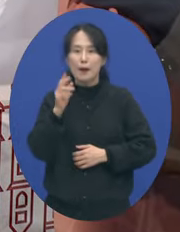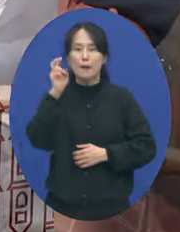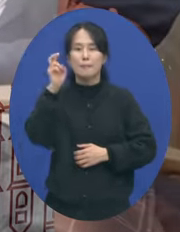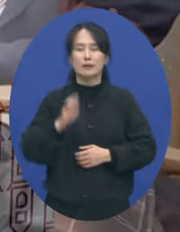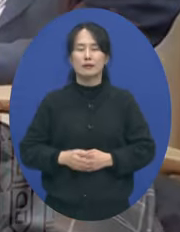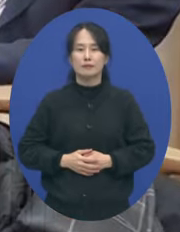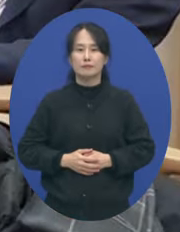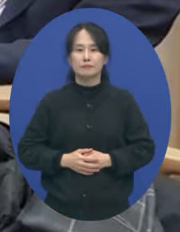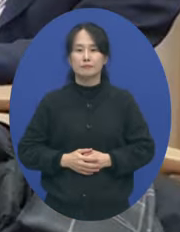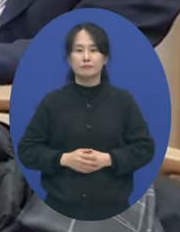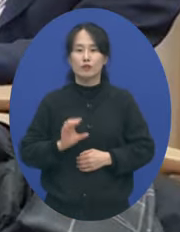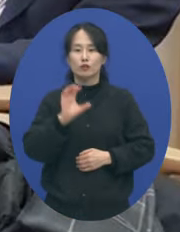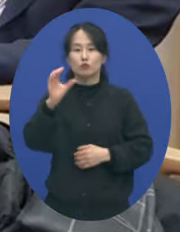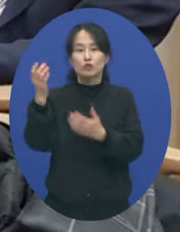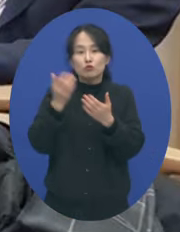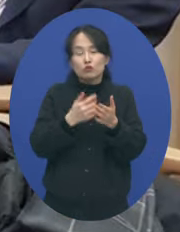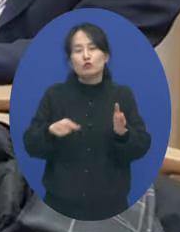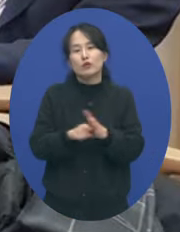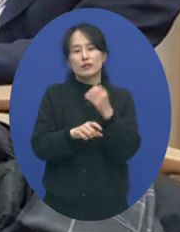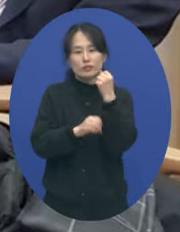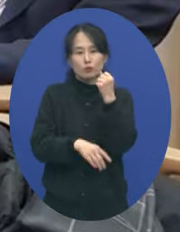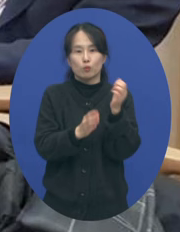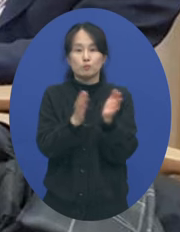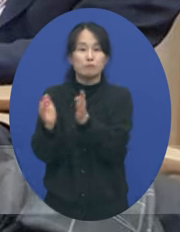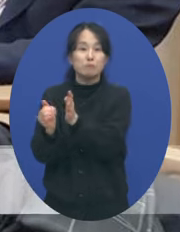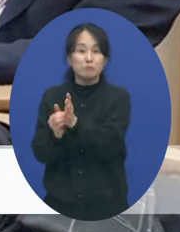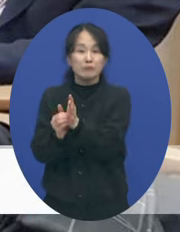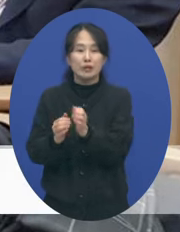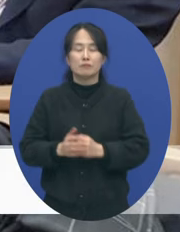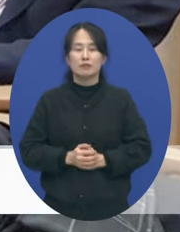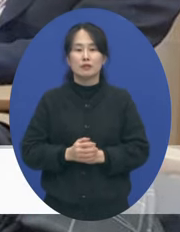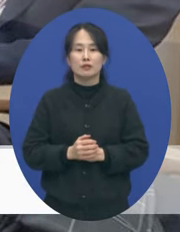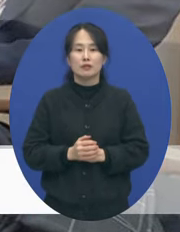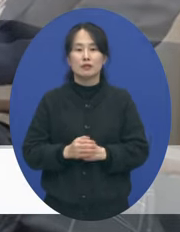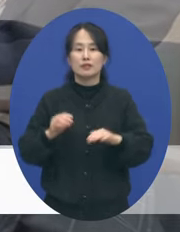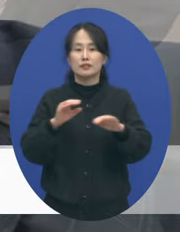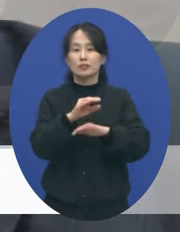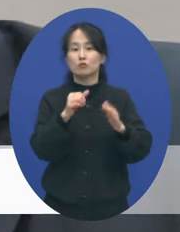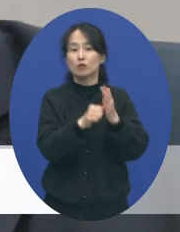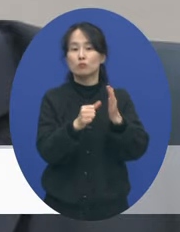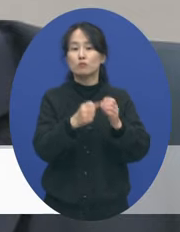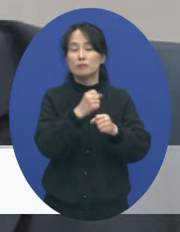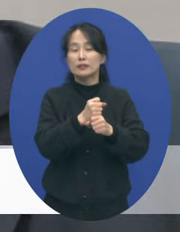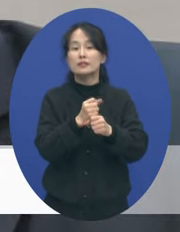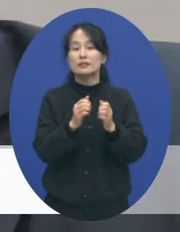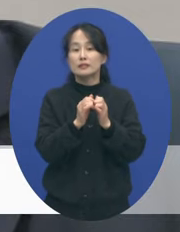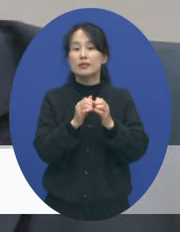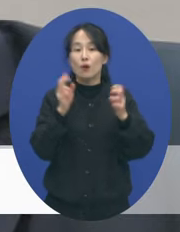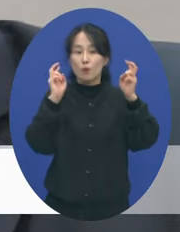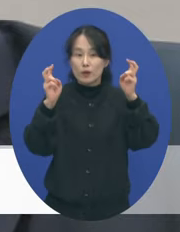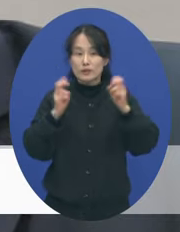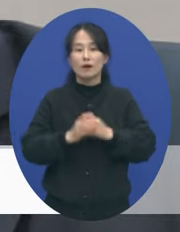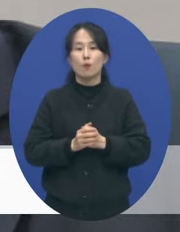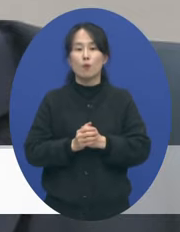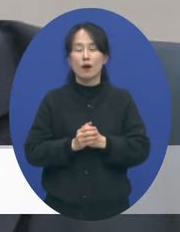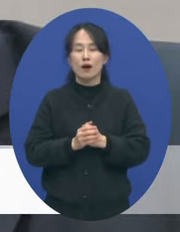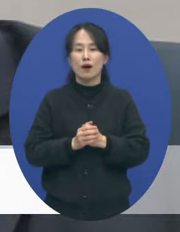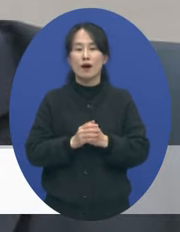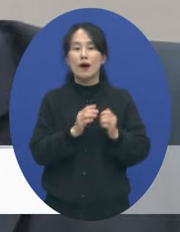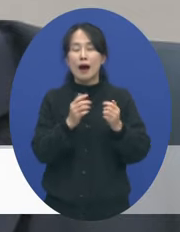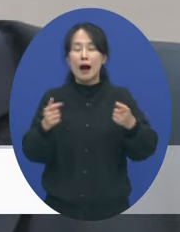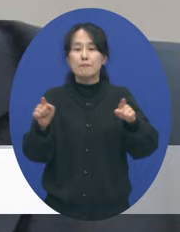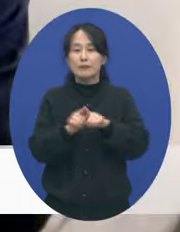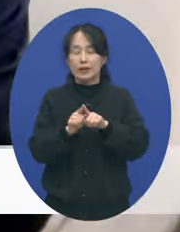열어두었습니다. 투자 유치를 위한 기반도 다졌습니다. 글로벌 자동차 부품업인 보그너와 투자 유치, 벤처 산업 발전에